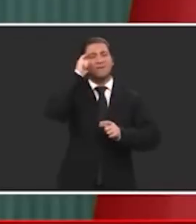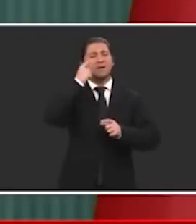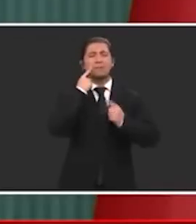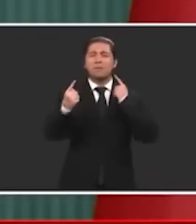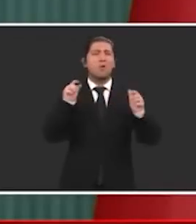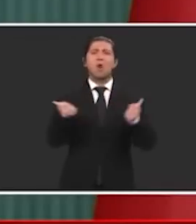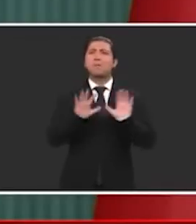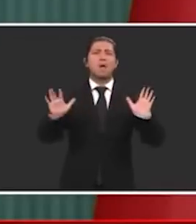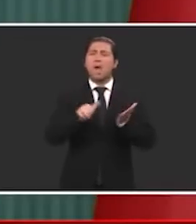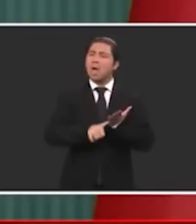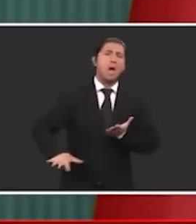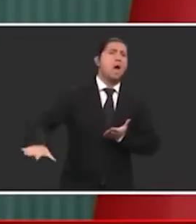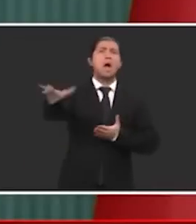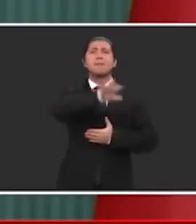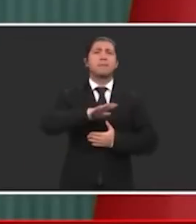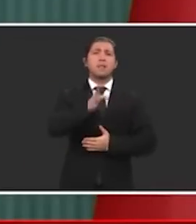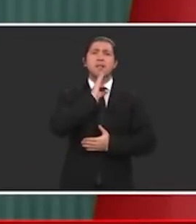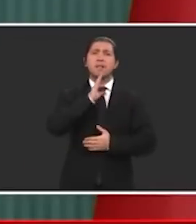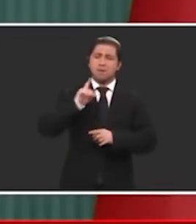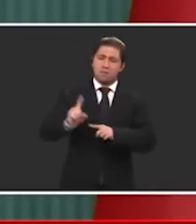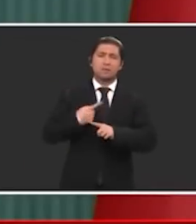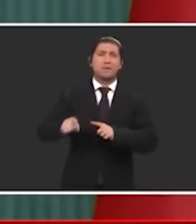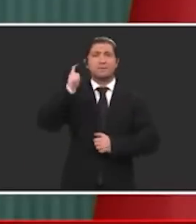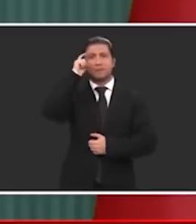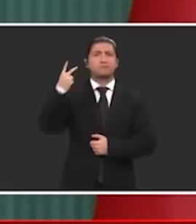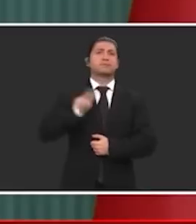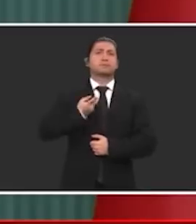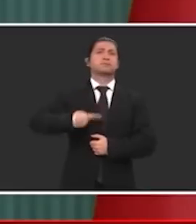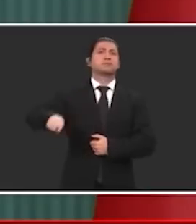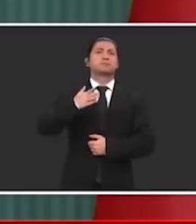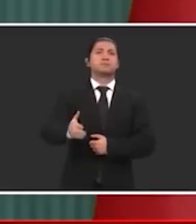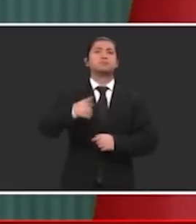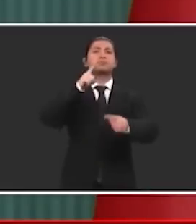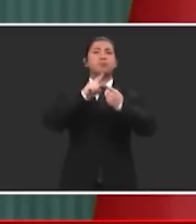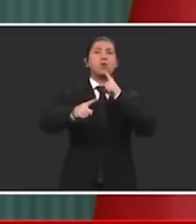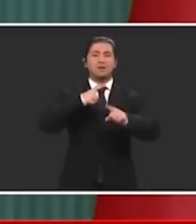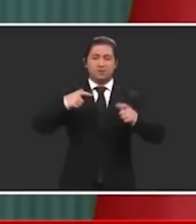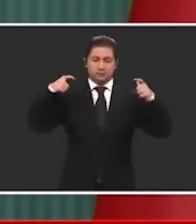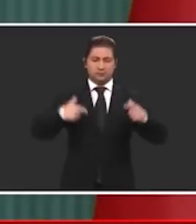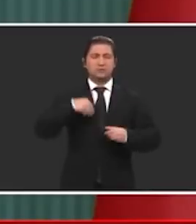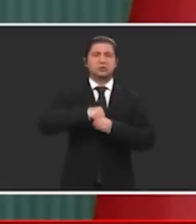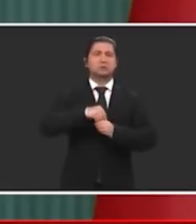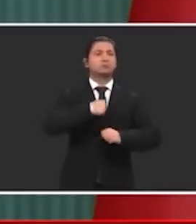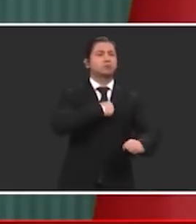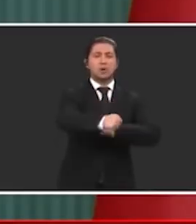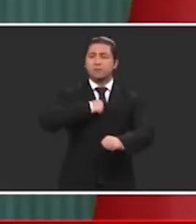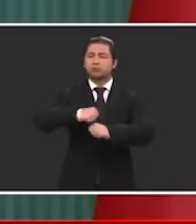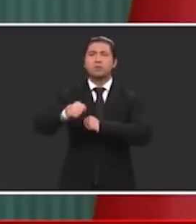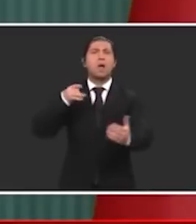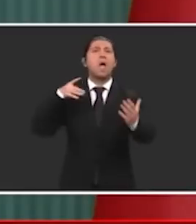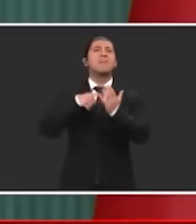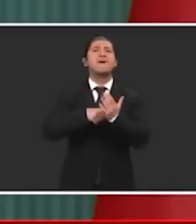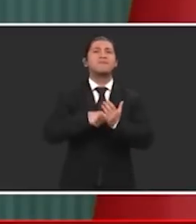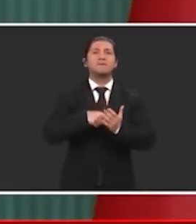olursa olsun hepimizin ortak gayesidir. Siyaset arenasında verdiğimiz mücadelenin amacı